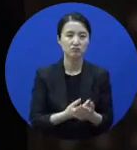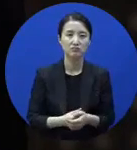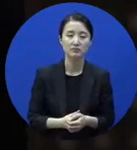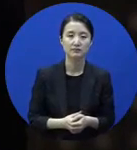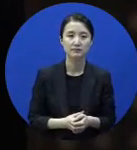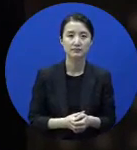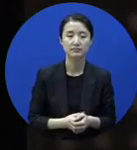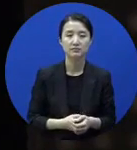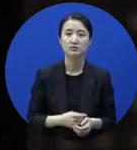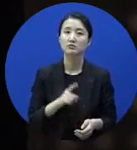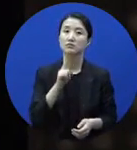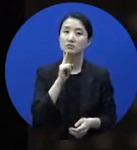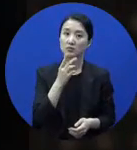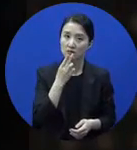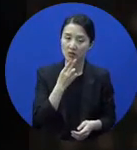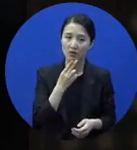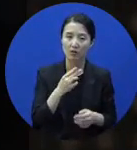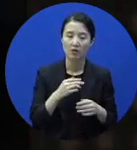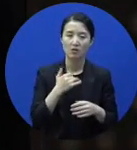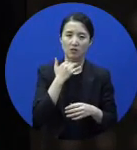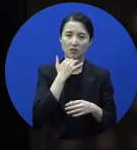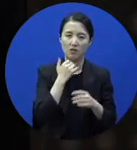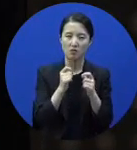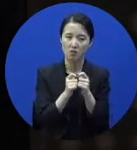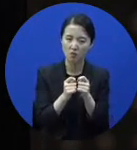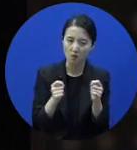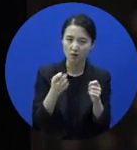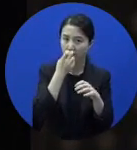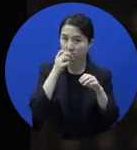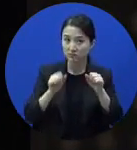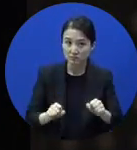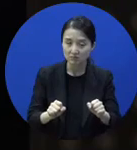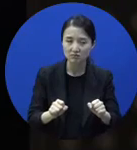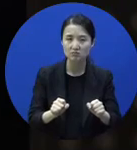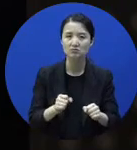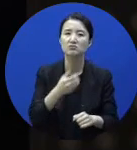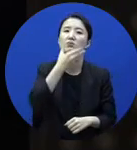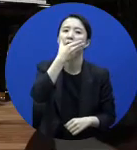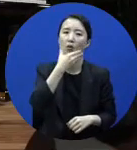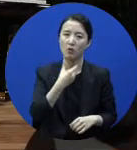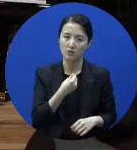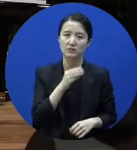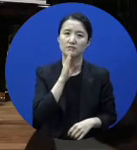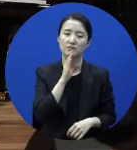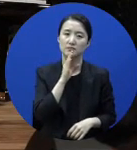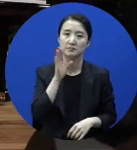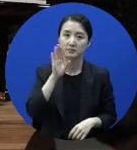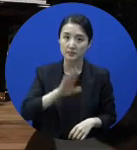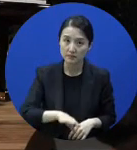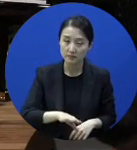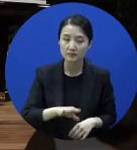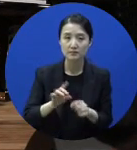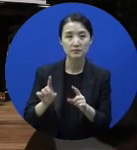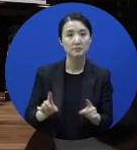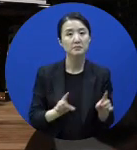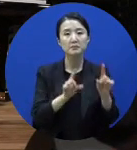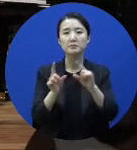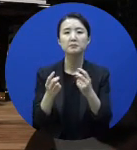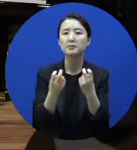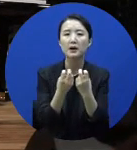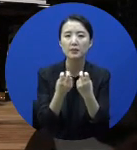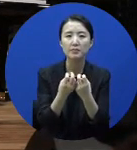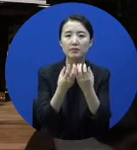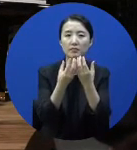되게 축복이긴 한데 누구한테는 축복이고 그렇죠? 누구한테는 이제 저주가 되는 상황입니다. 그만큼 그거에 대한